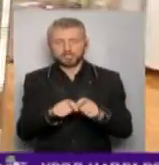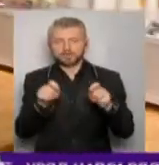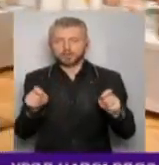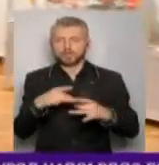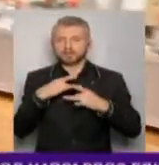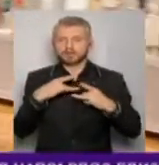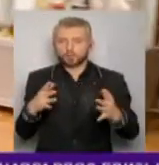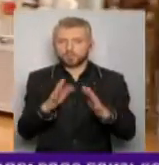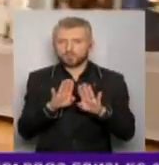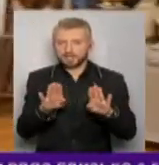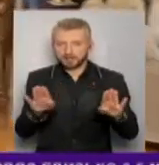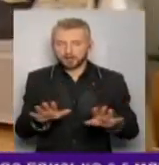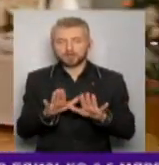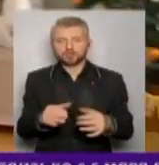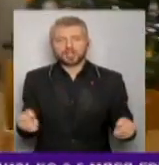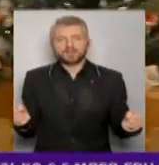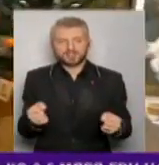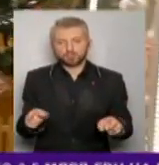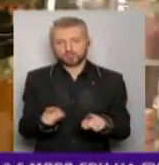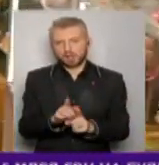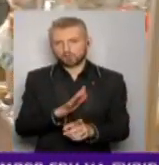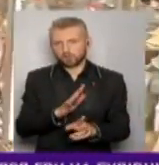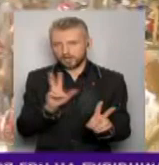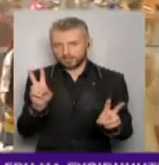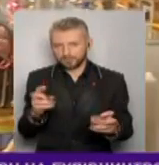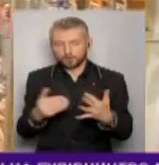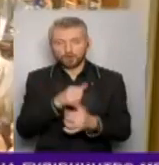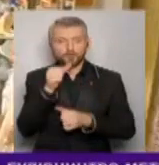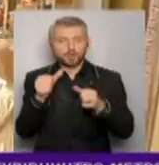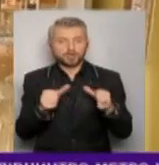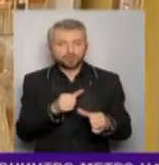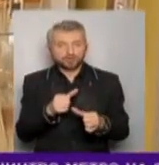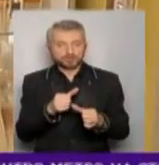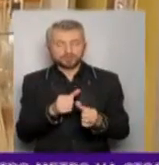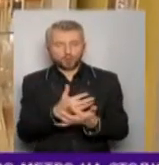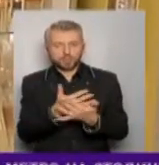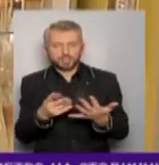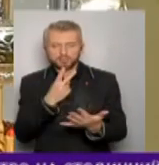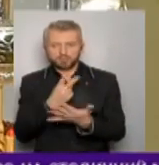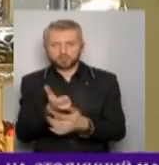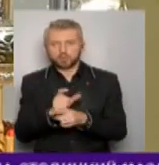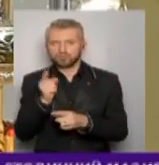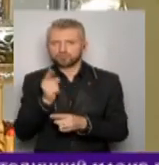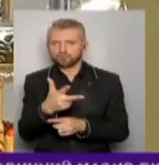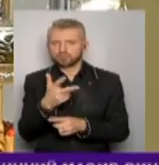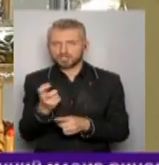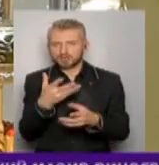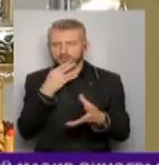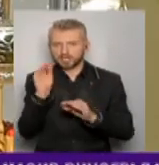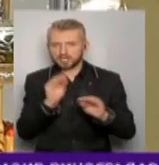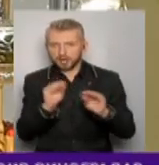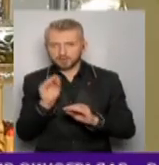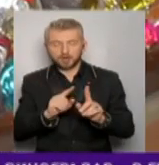святкова виставка «Лише взимку так буває». У новорічно різдвяній колекції представили понад 1300 прикрас. Родзинкою та